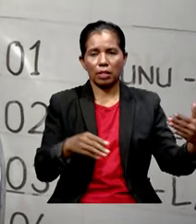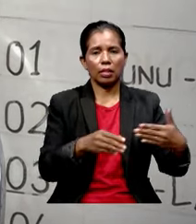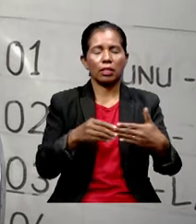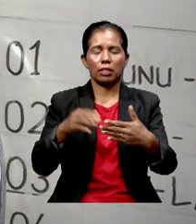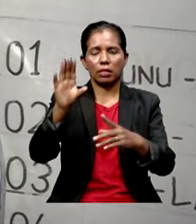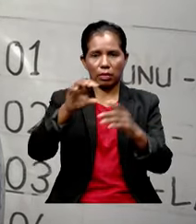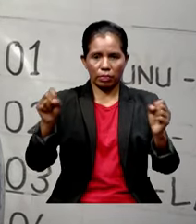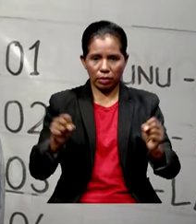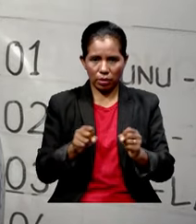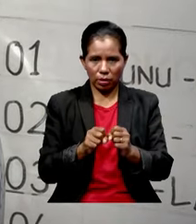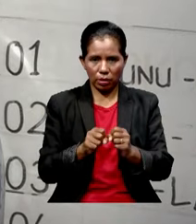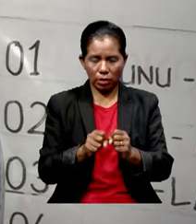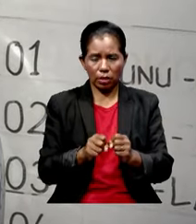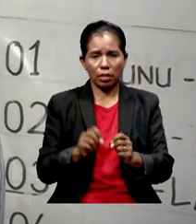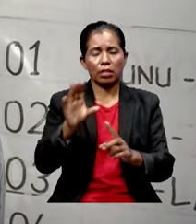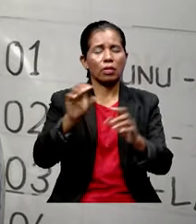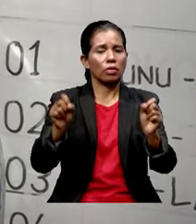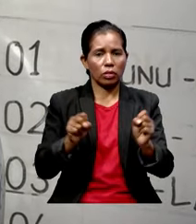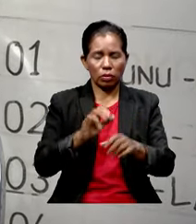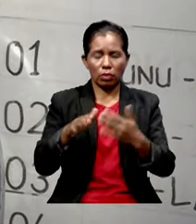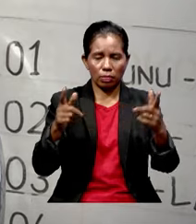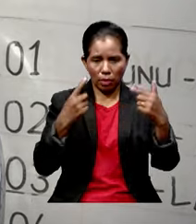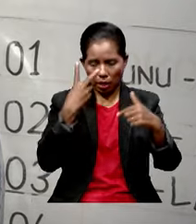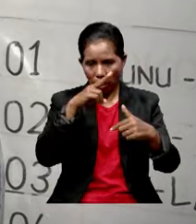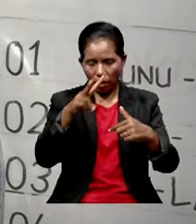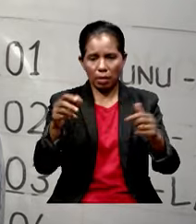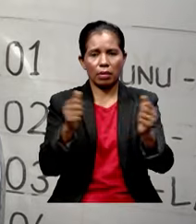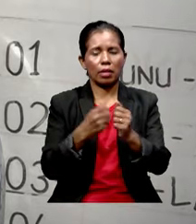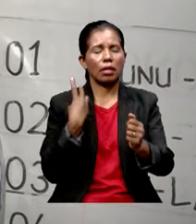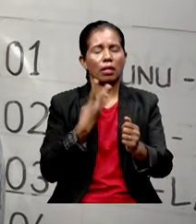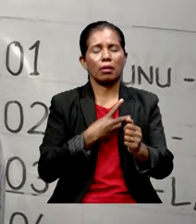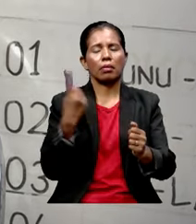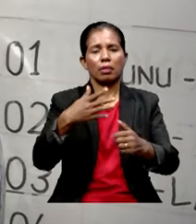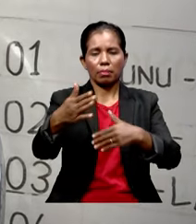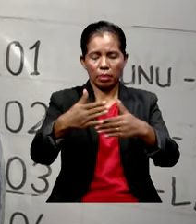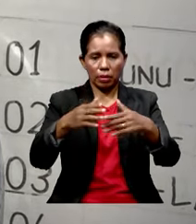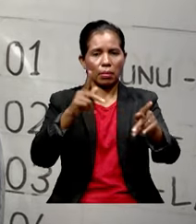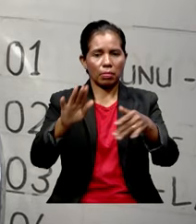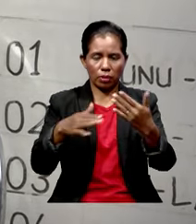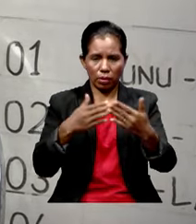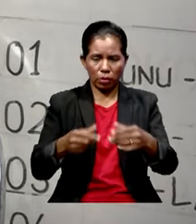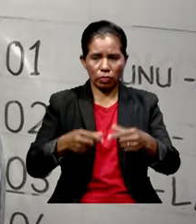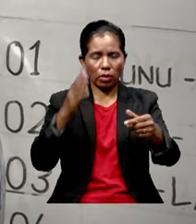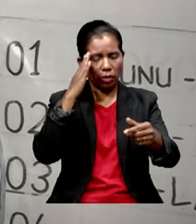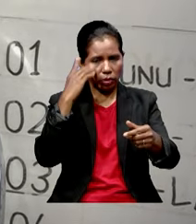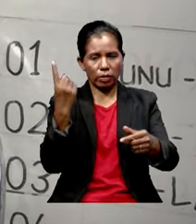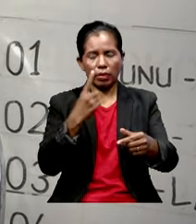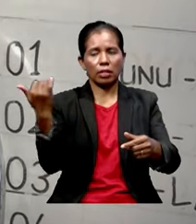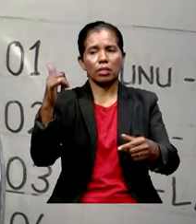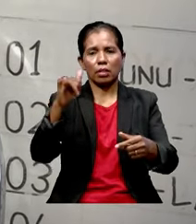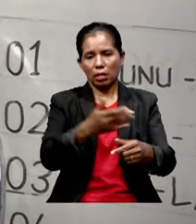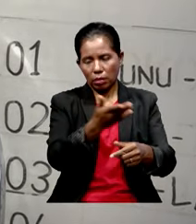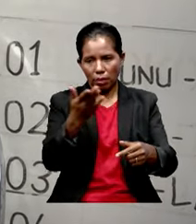komunitaria. Sefir suku to mai hakar ga sefir leho delegado ami sempre ha besika na fatba mani komunitari para tu fano na fatsira ita